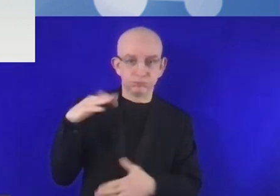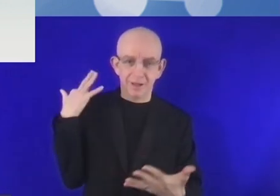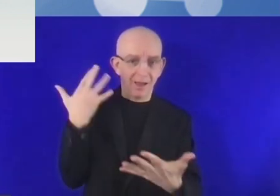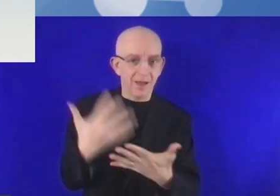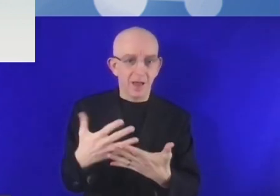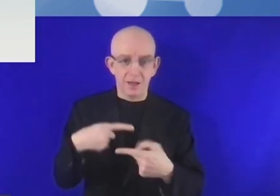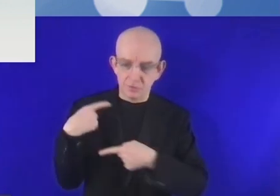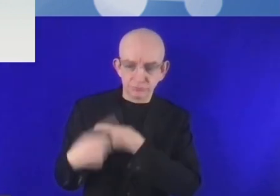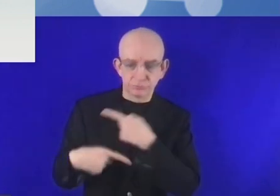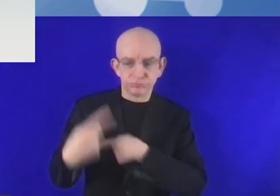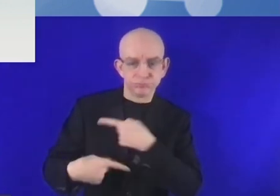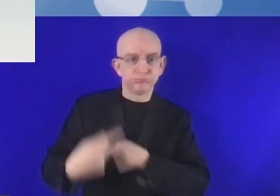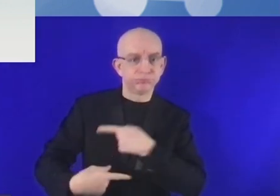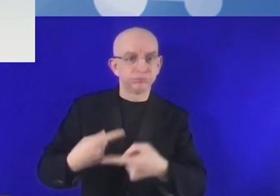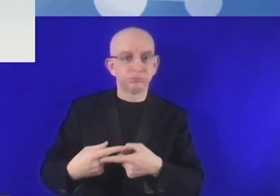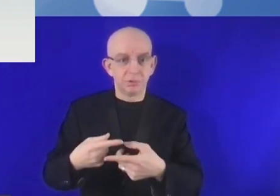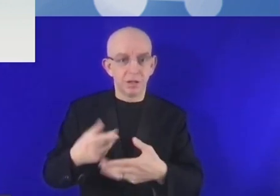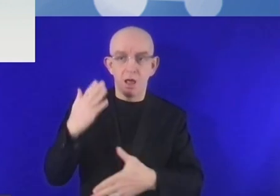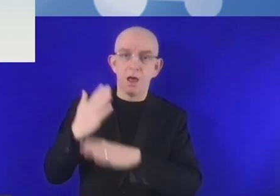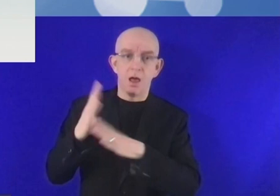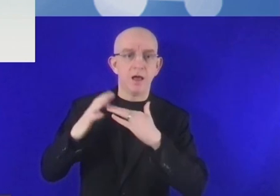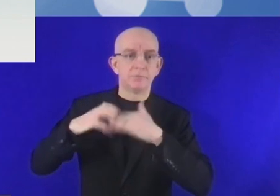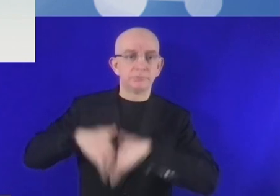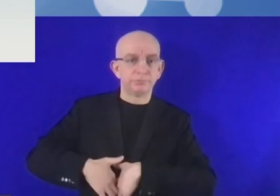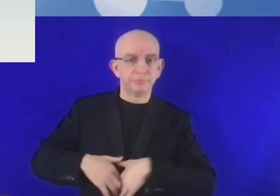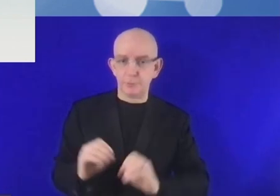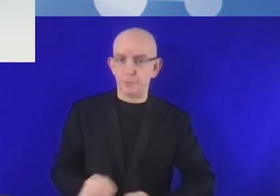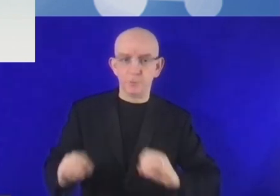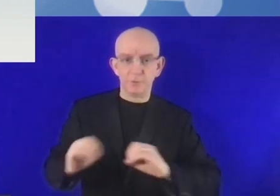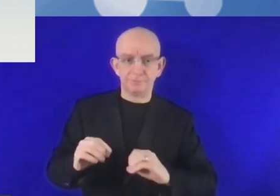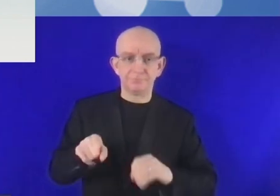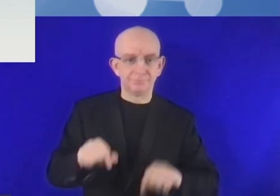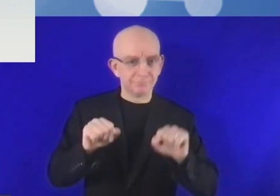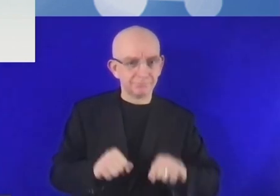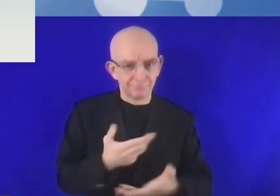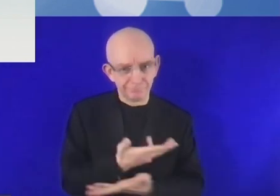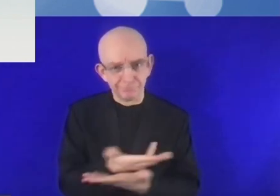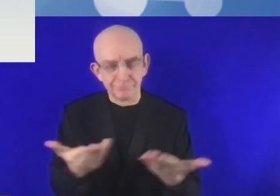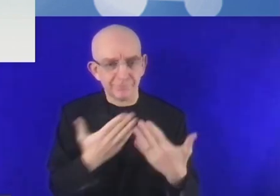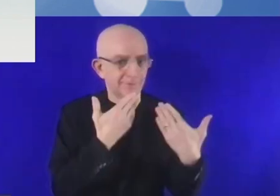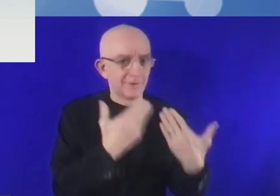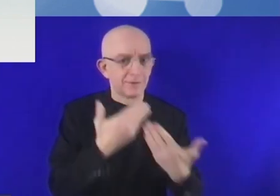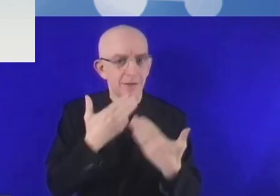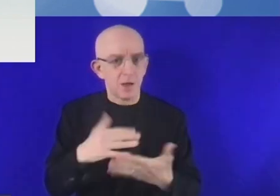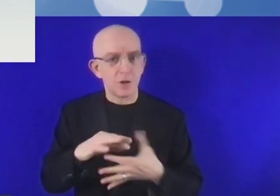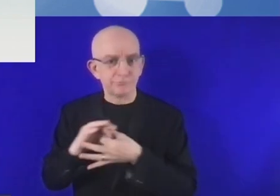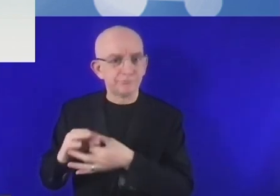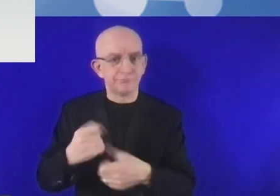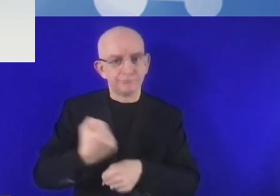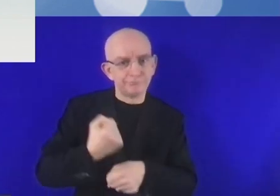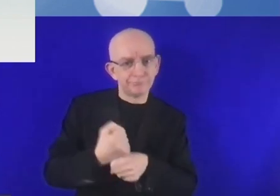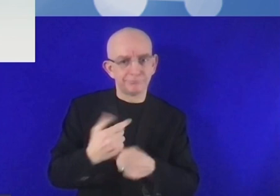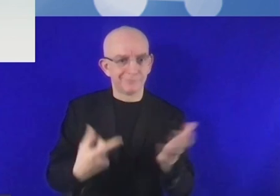nasze codzienne życie w sposób niemalże niezakłócony. Było to możliwe dzięki współpracy, dzięki